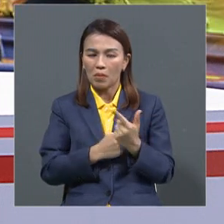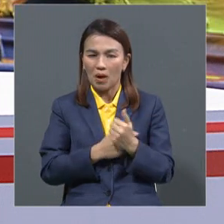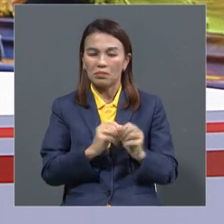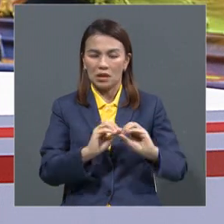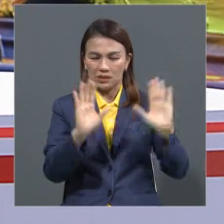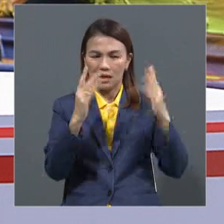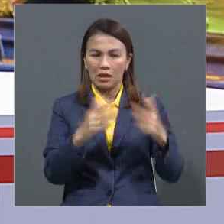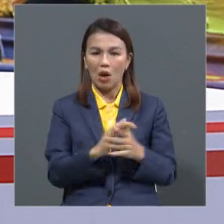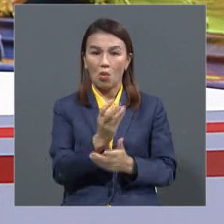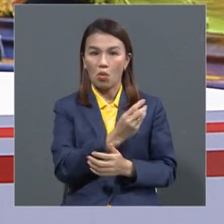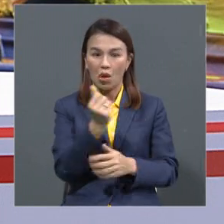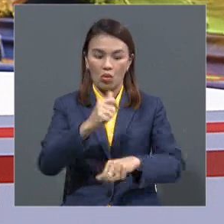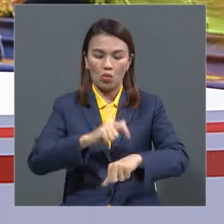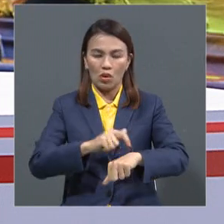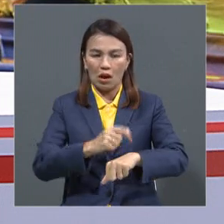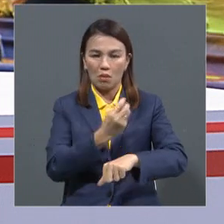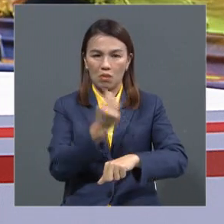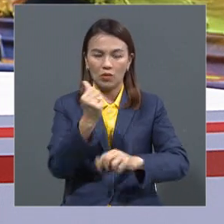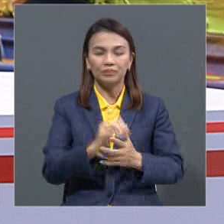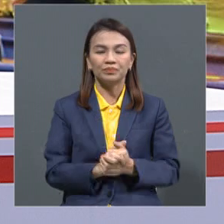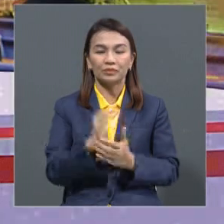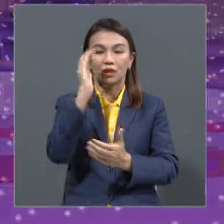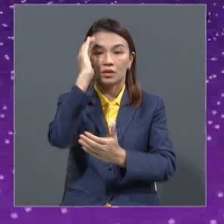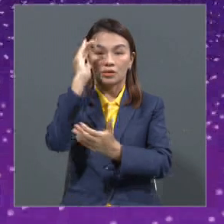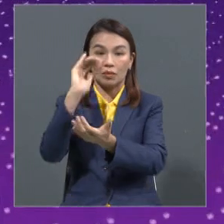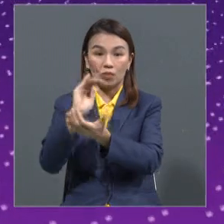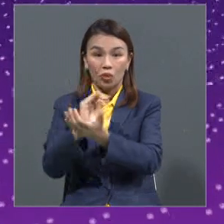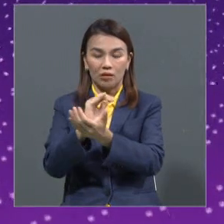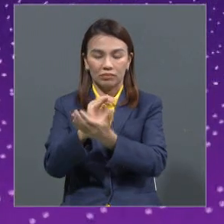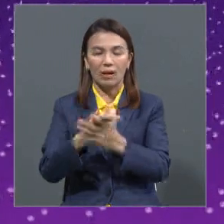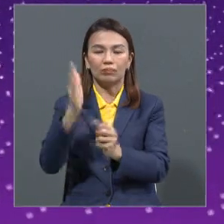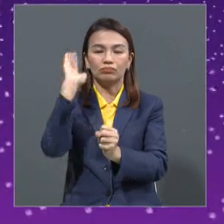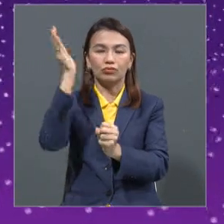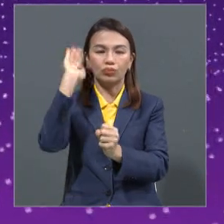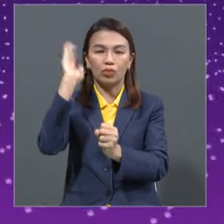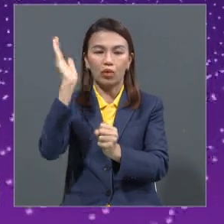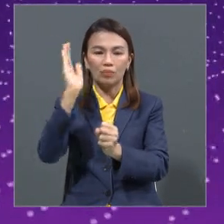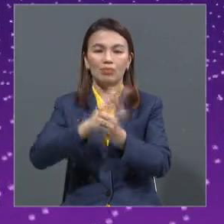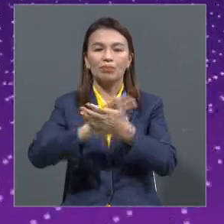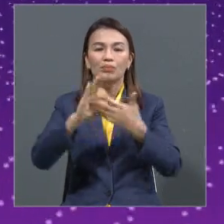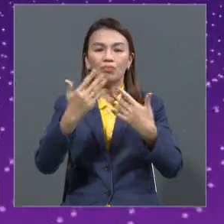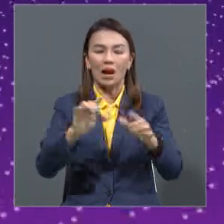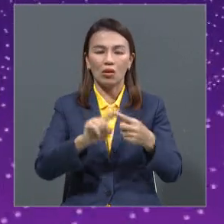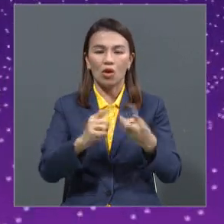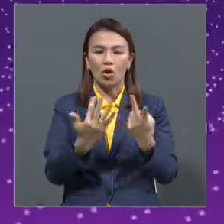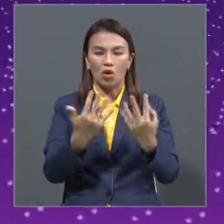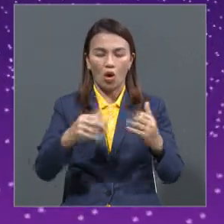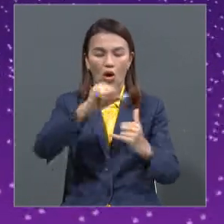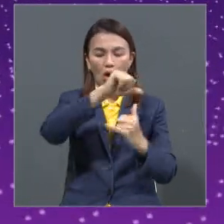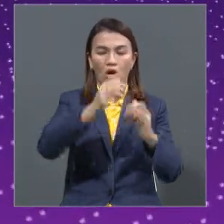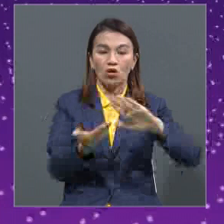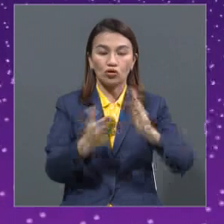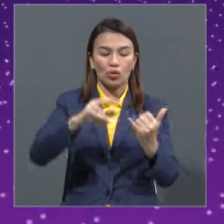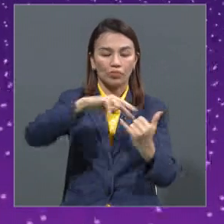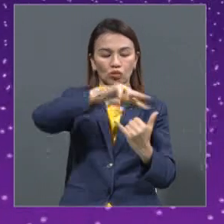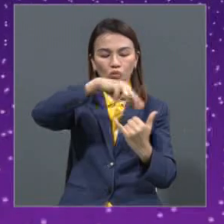ค่ะ่ใช่นะครับเพราะฉะนั้นตอนนี้เนี่ยเอ่อทางตำรวจตั้งโต๊ะแถลงไปแล้วยังเหลือในส่วนของการตรวจสอบชันสูตรอย่างละอดเพิ่มเติม